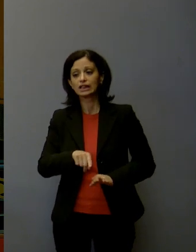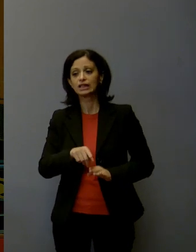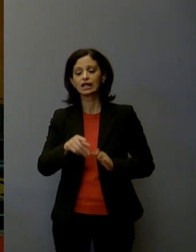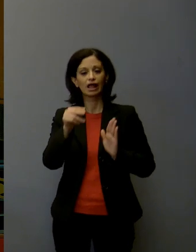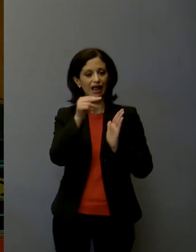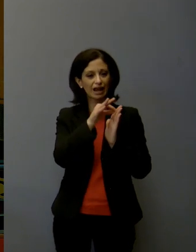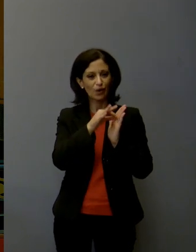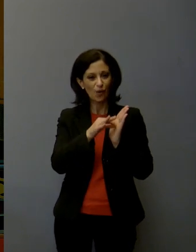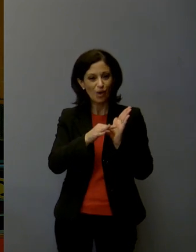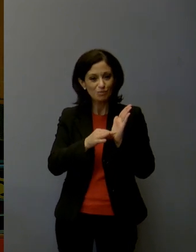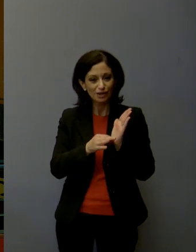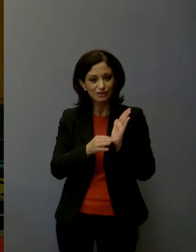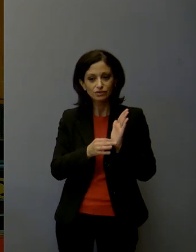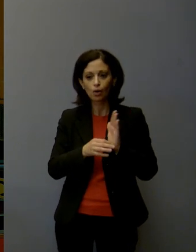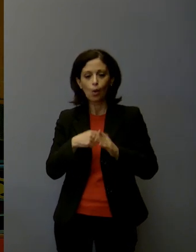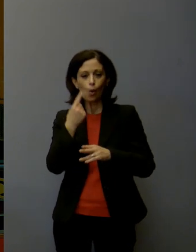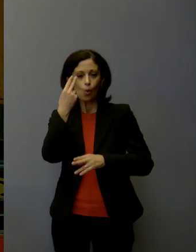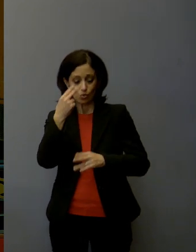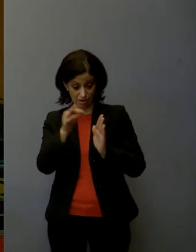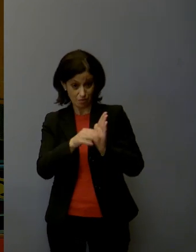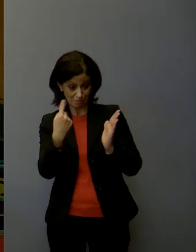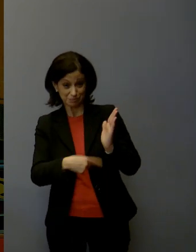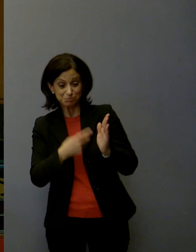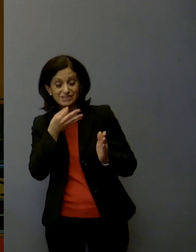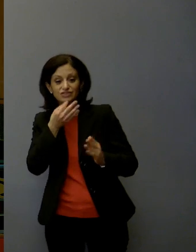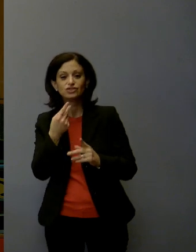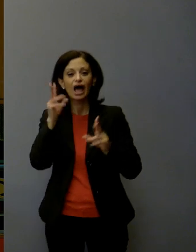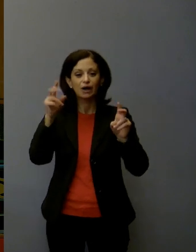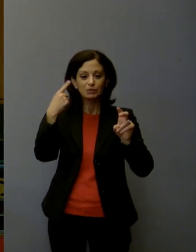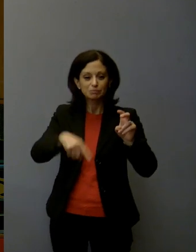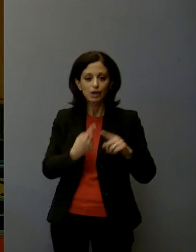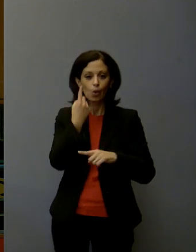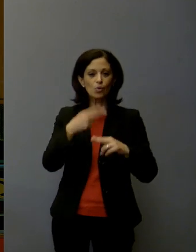sul regolamento che dopo una volta non si può più intervenire sullo stesso argomento